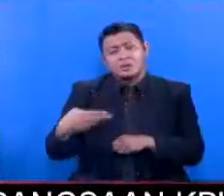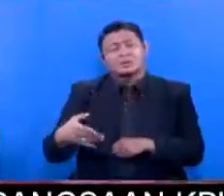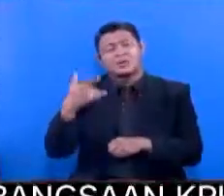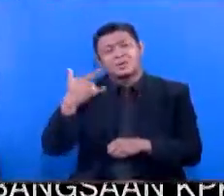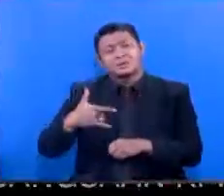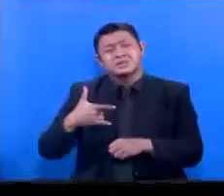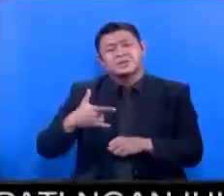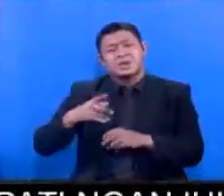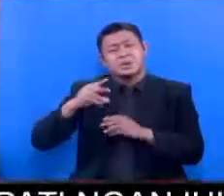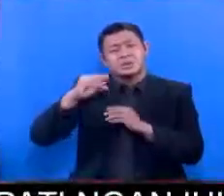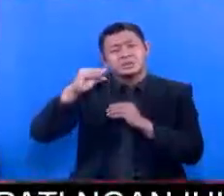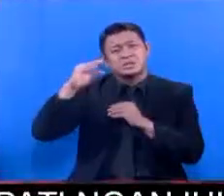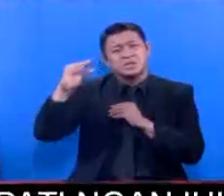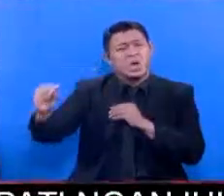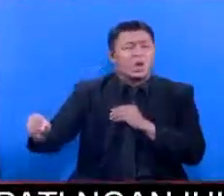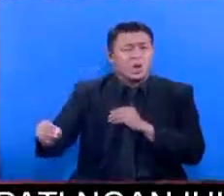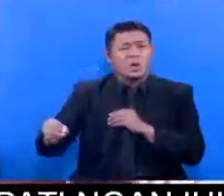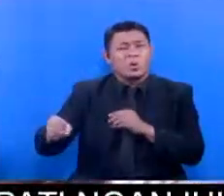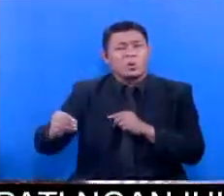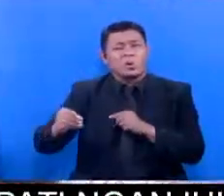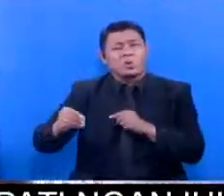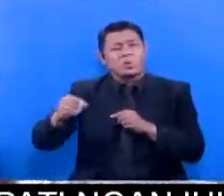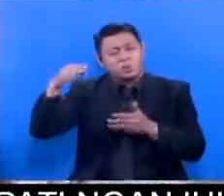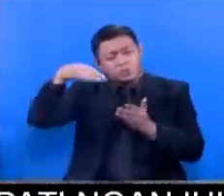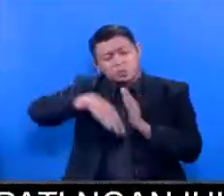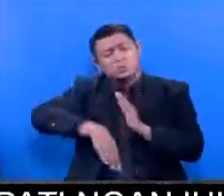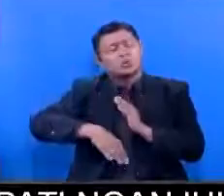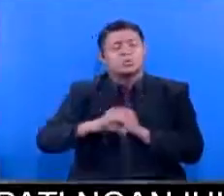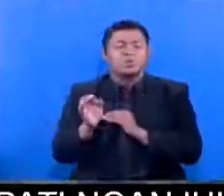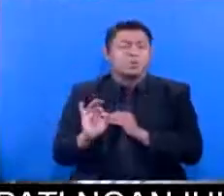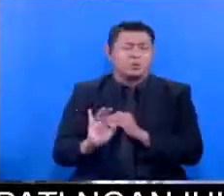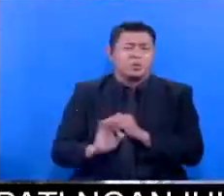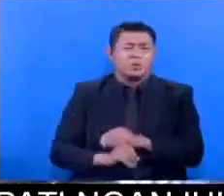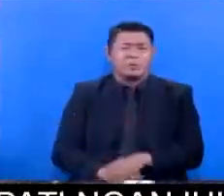masih jauh dari status terkendali. Gladia Rahma, Denny Irfan, Jakarta,